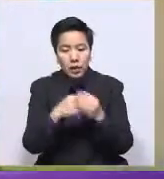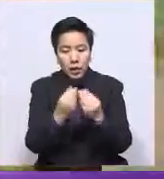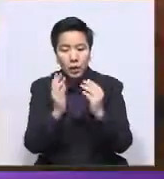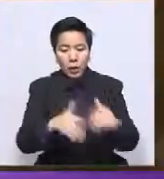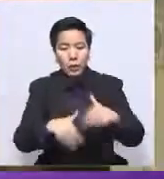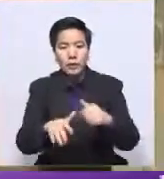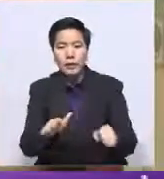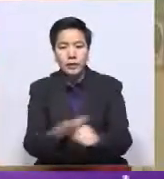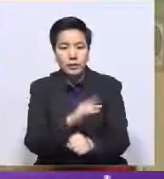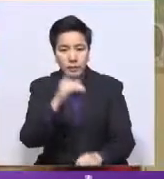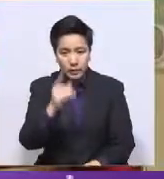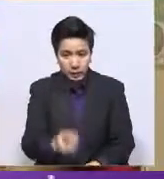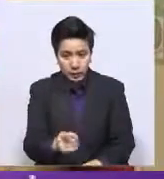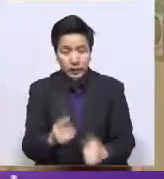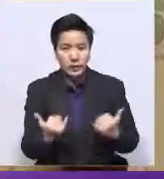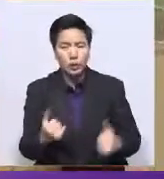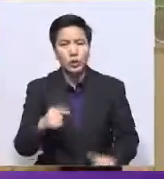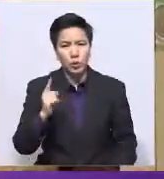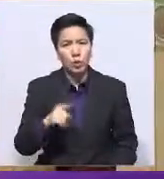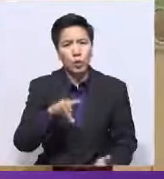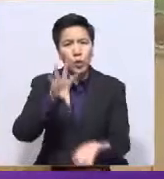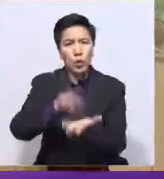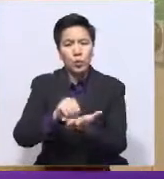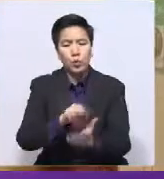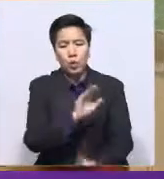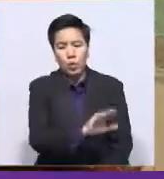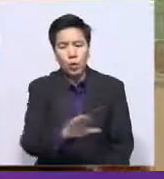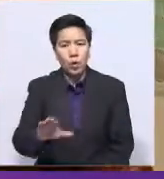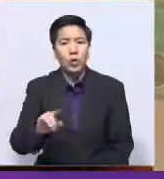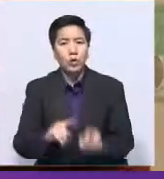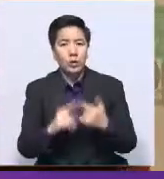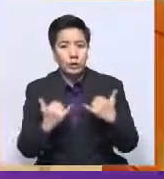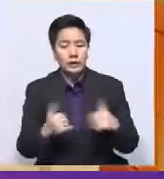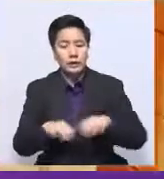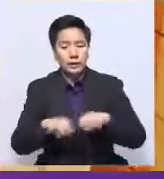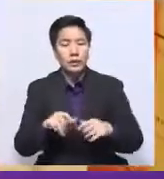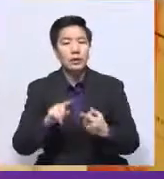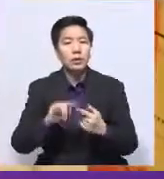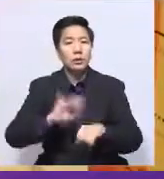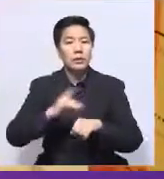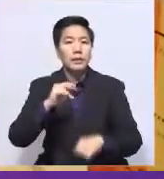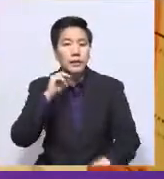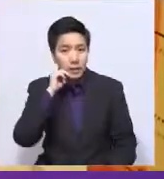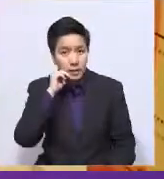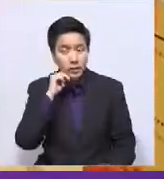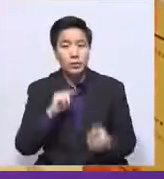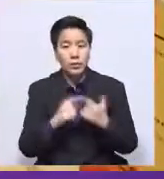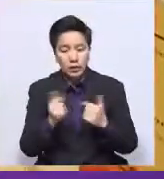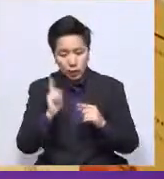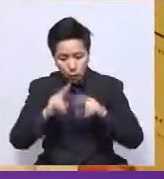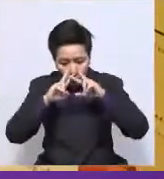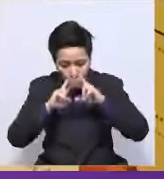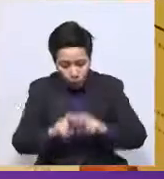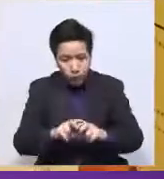างเต็มประสิทธิภาพซึ่งต้องอาศัยข้อมูลจากทุกภาคส่วนโดยเฉพาะการบริหารจัดการทรัพยากรน้ำที่ต้องวิเคราะห์จาก